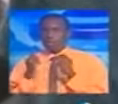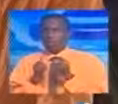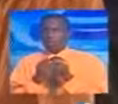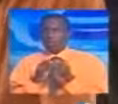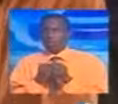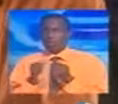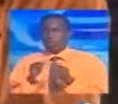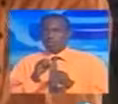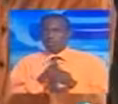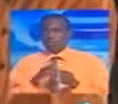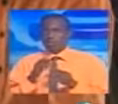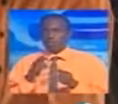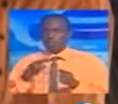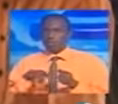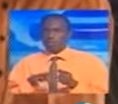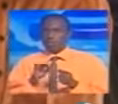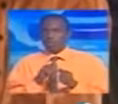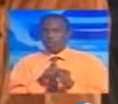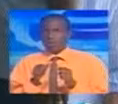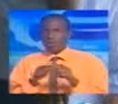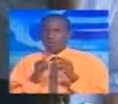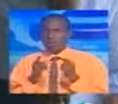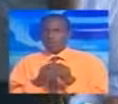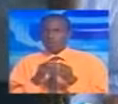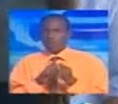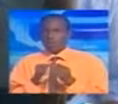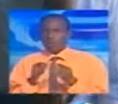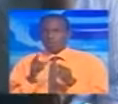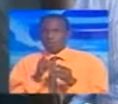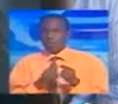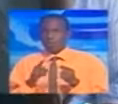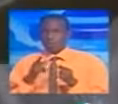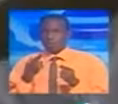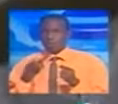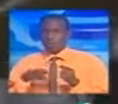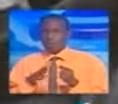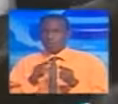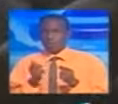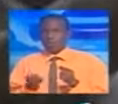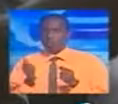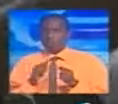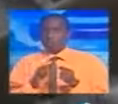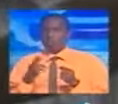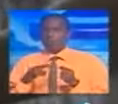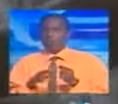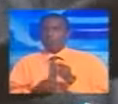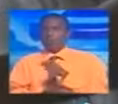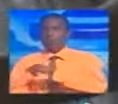sinistrés que tous les moyens seront mis à leur disposition pour leur venir donc en aide.